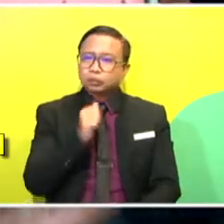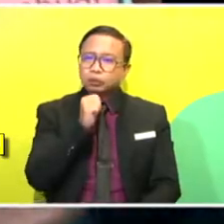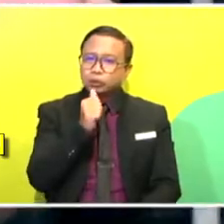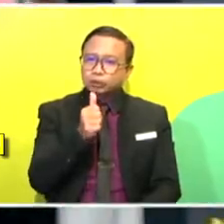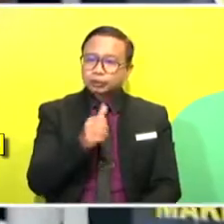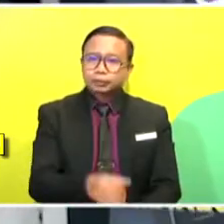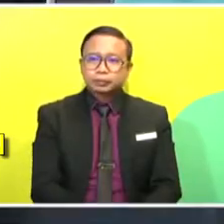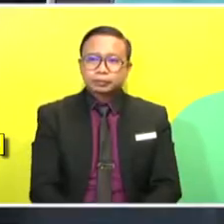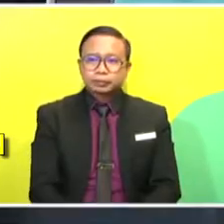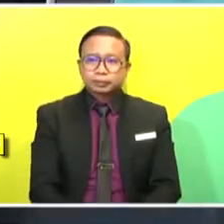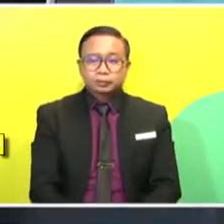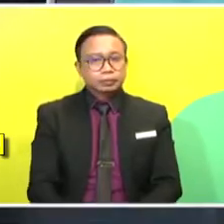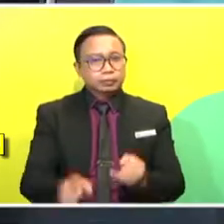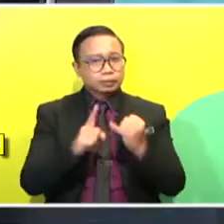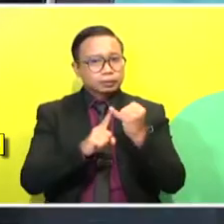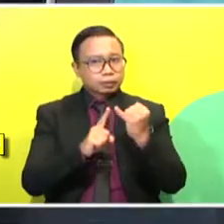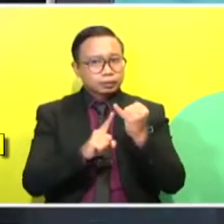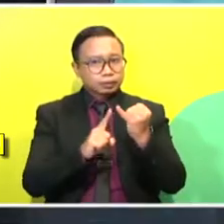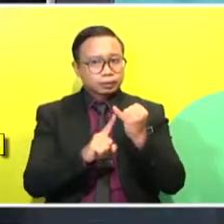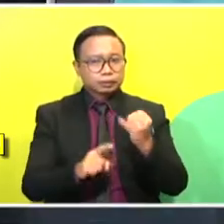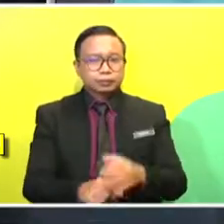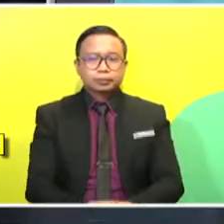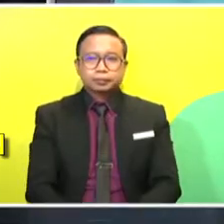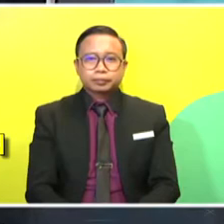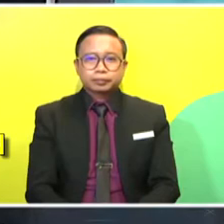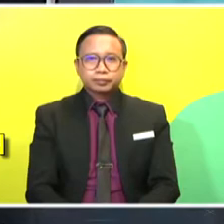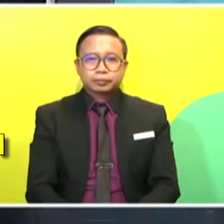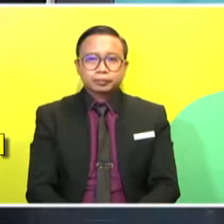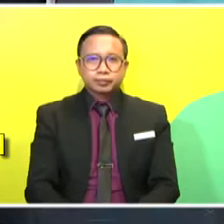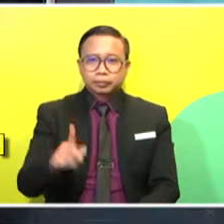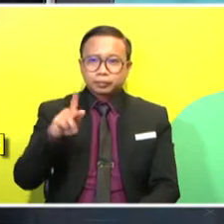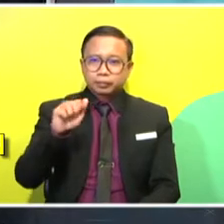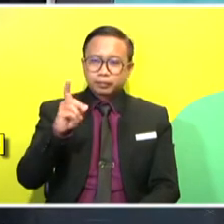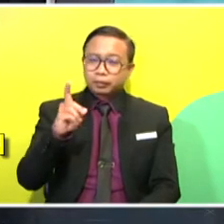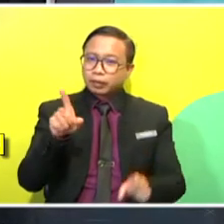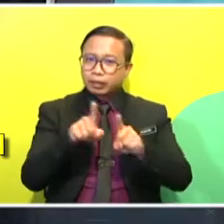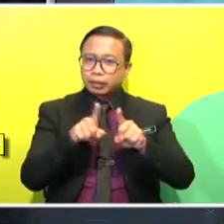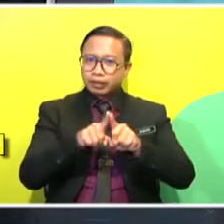Tidak. Okey. Terakhir cikgu kad ni. Adakah ini yang sama? Kita lihat.